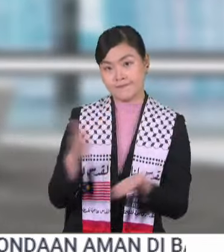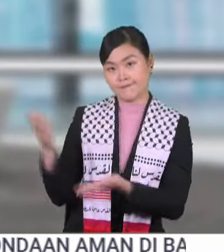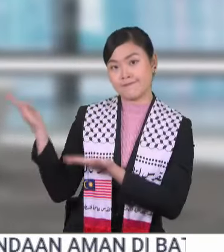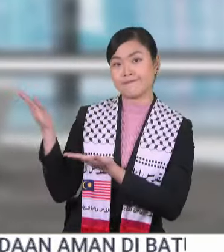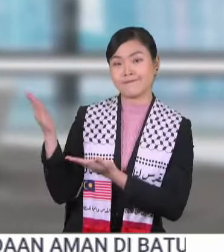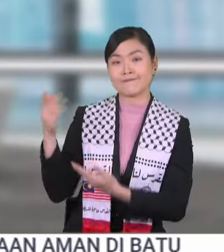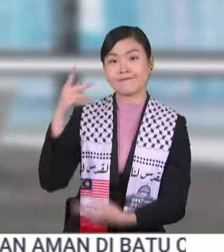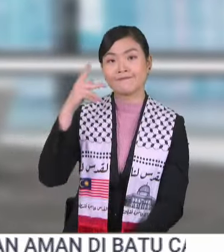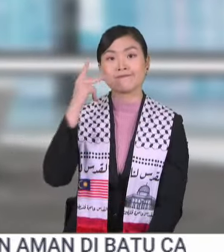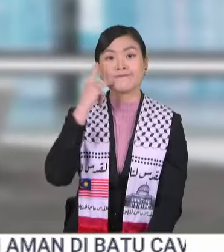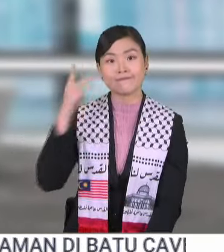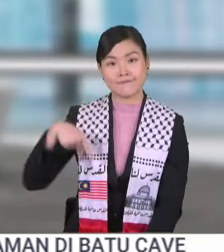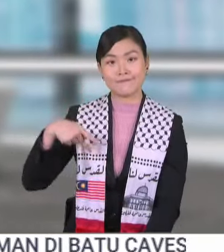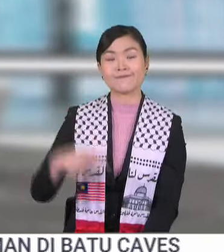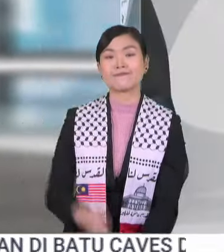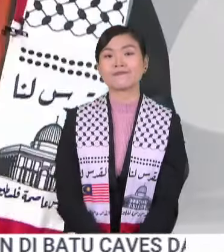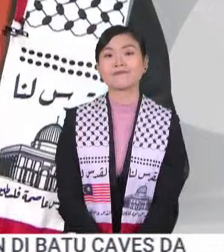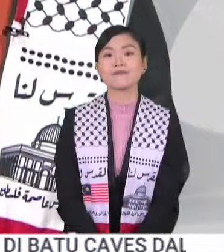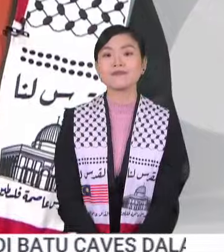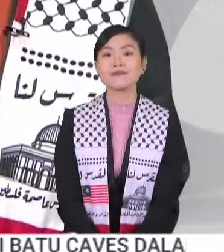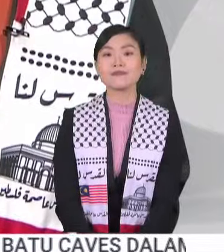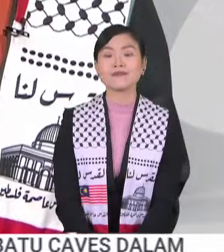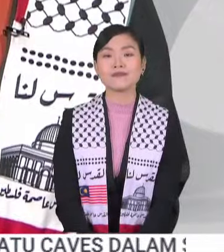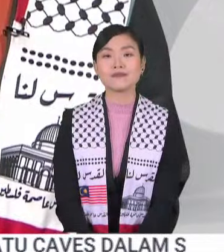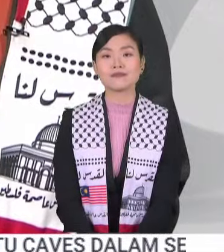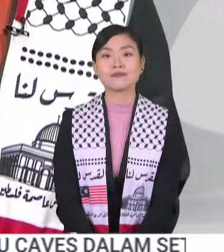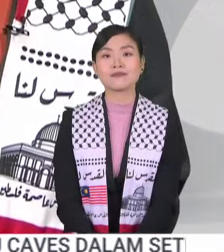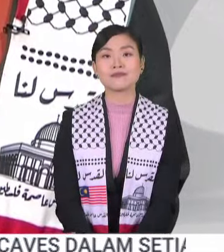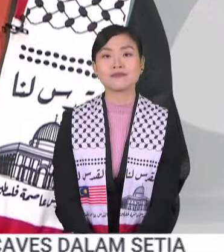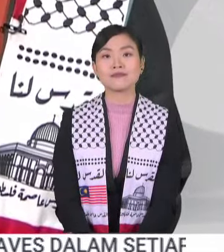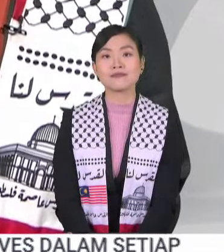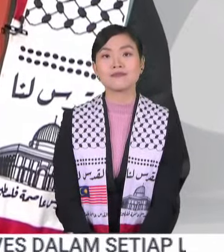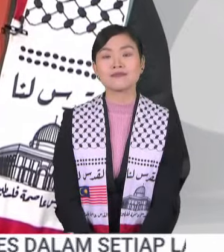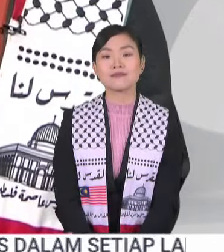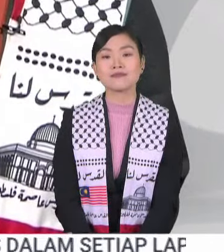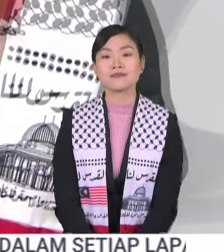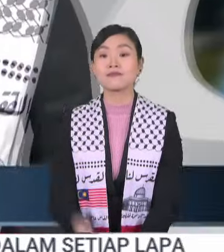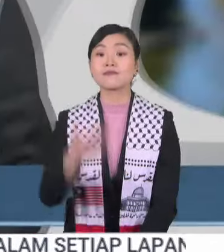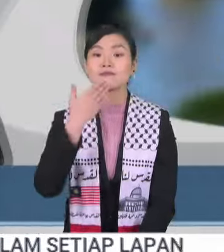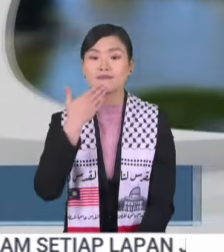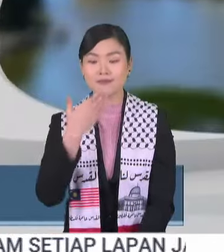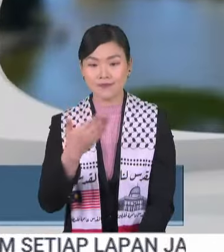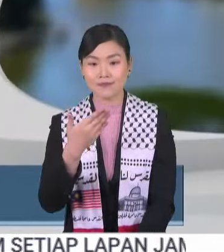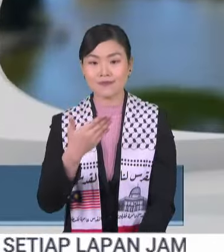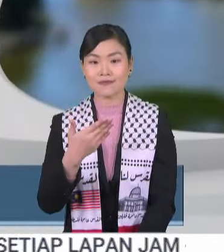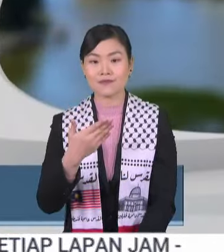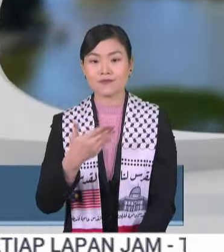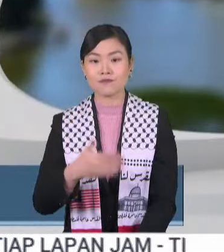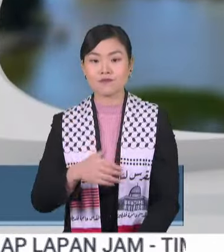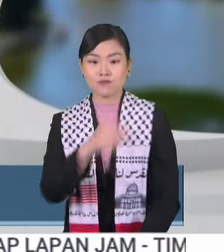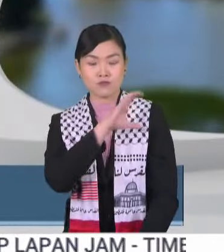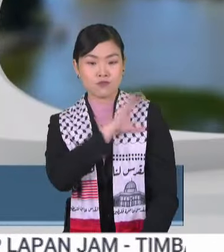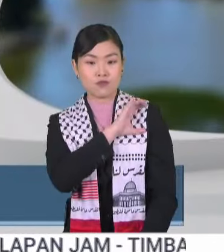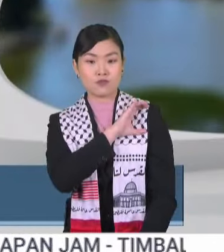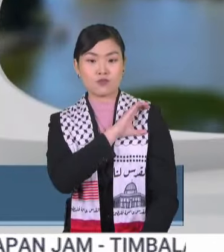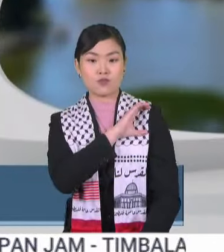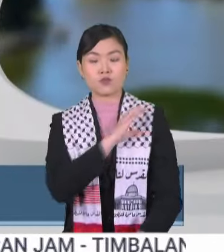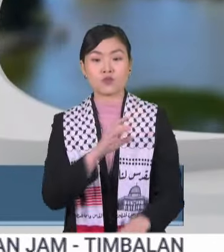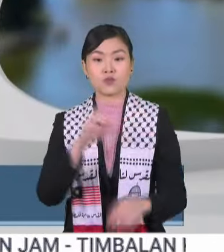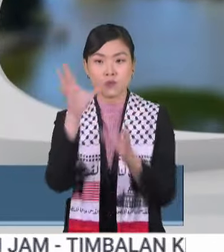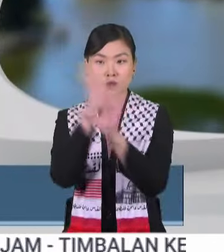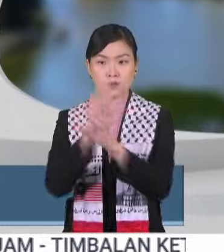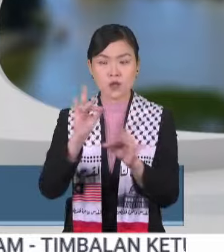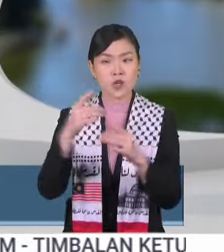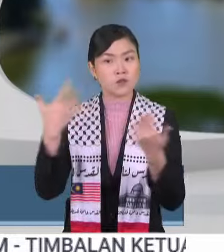Vanessa mering di Kuching silakan ya terima kasih Sahi polis Sarawak berjaya merampas